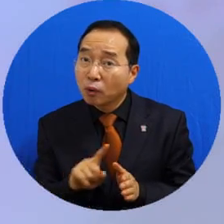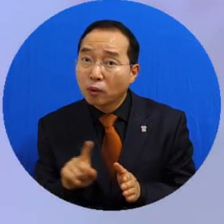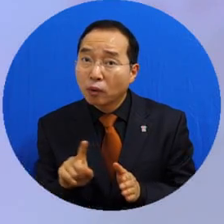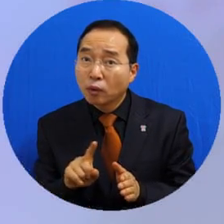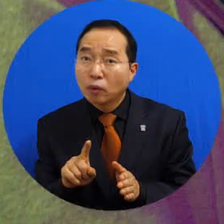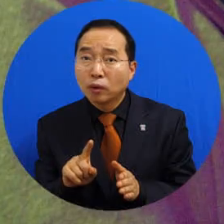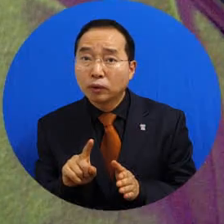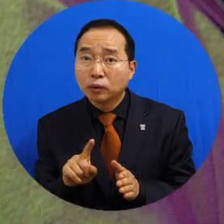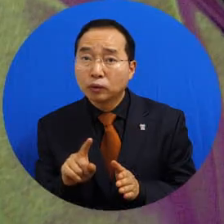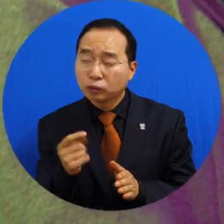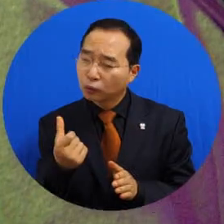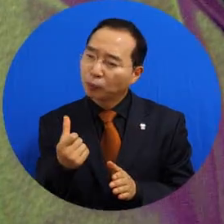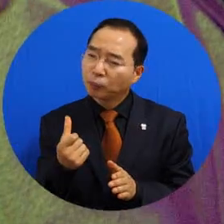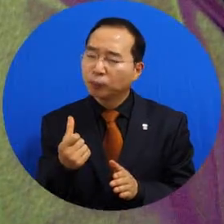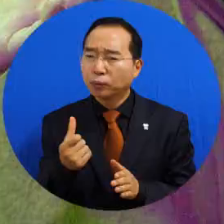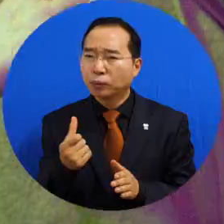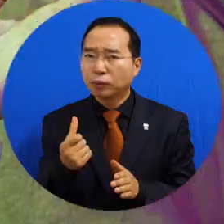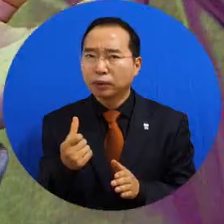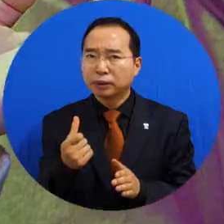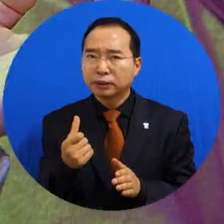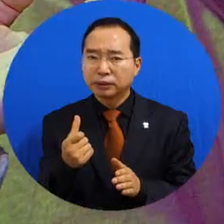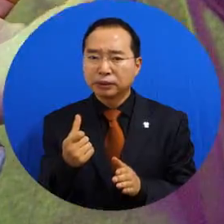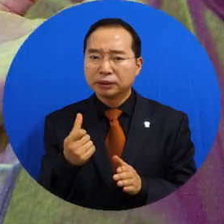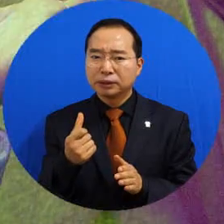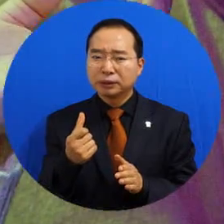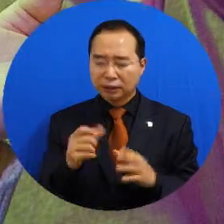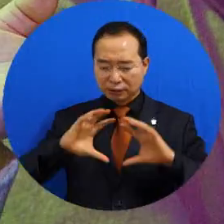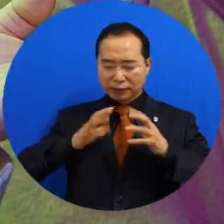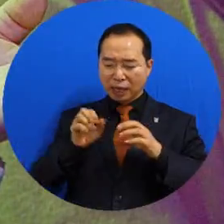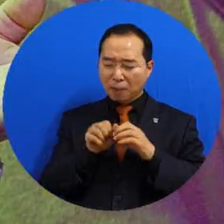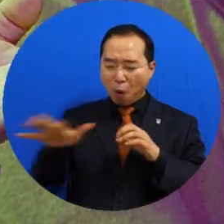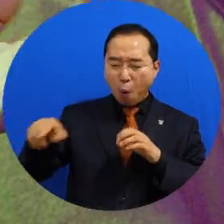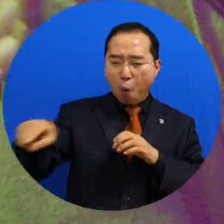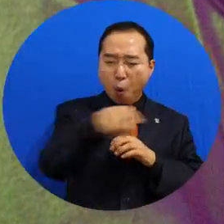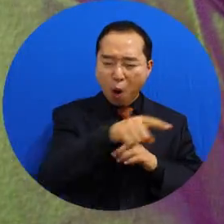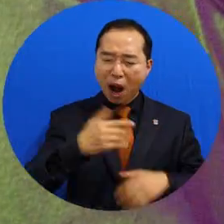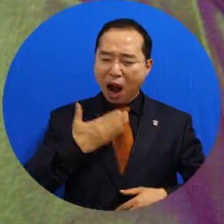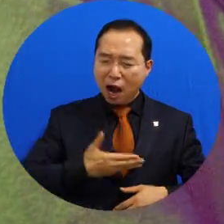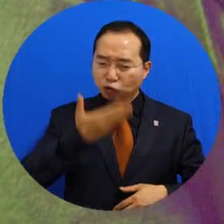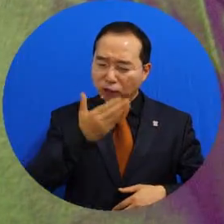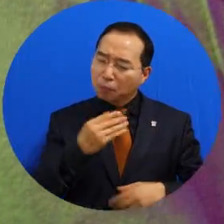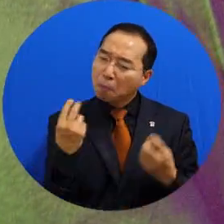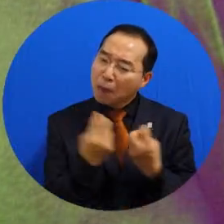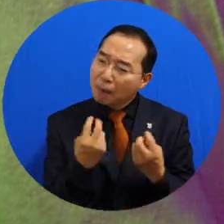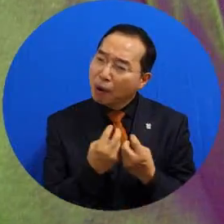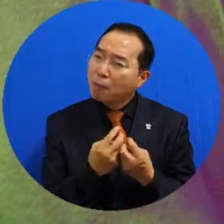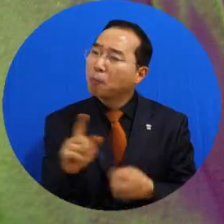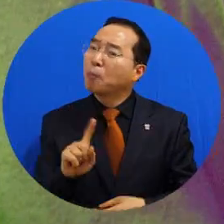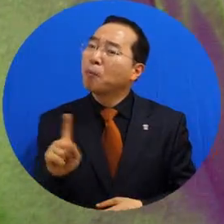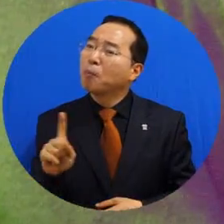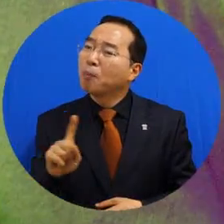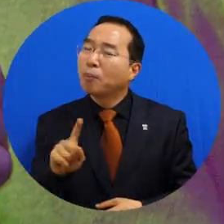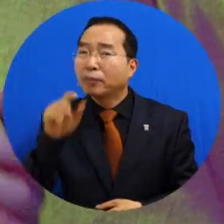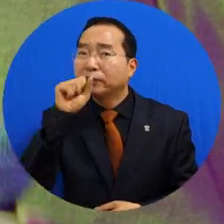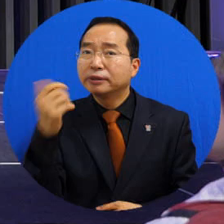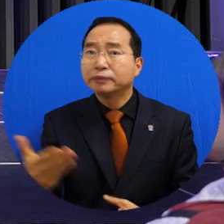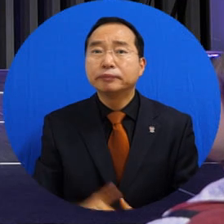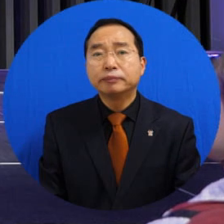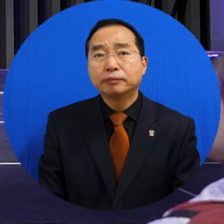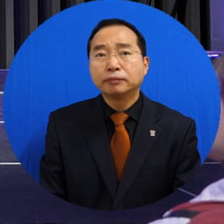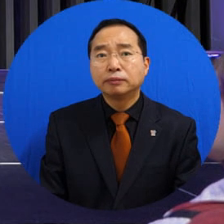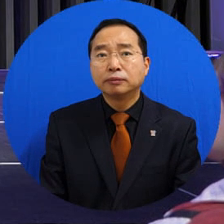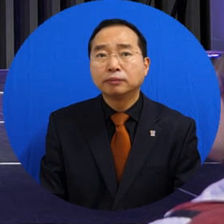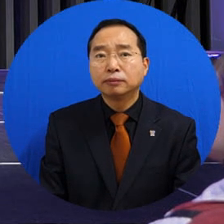더 어떤 이런 개념들을 알 수 있게끔 하는 구체적인 방법이 있을까요?